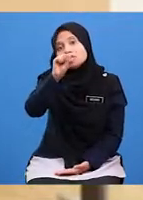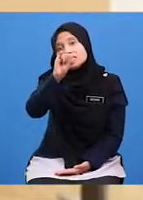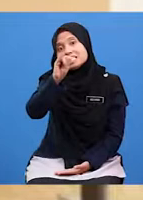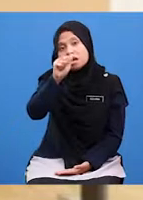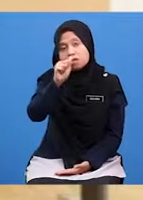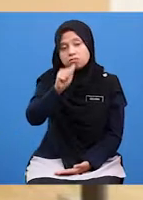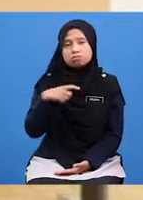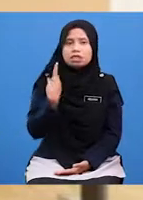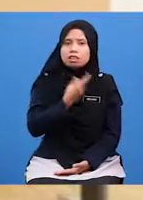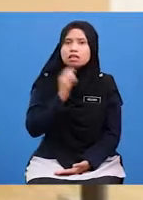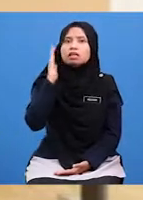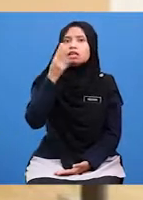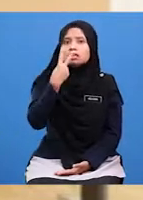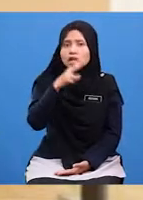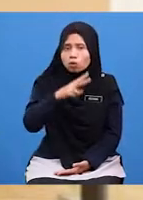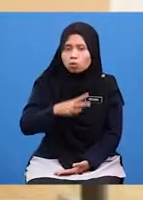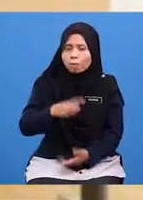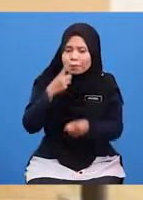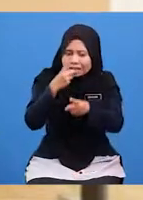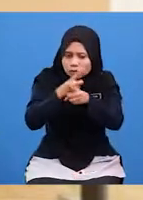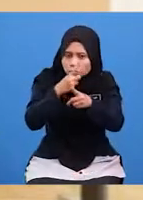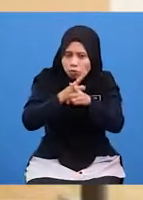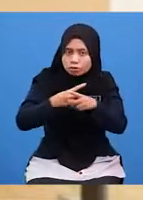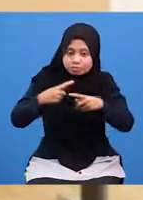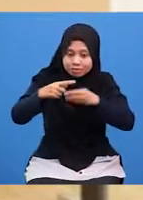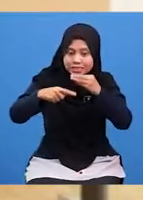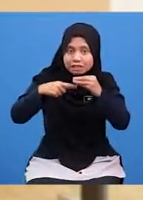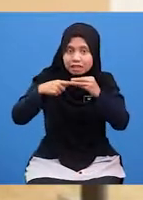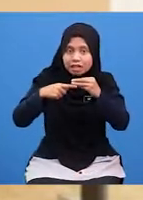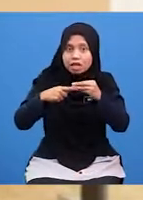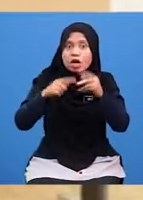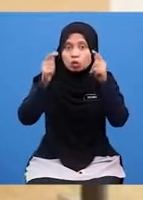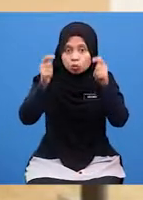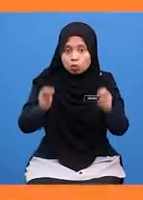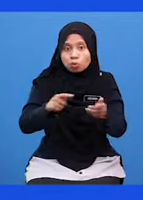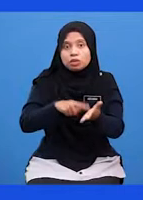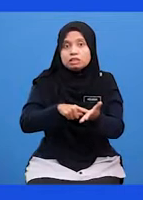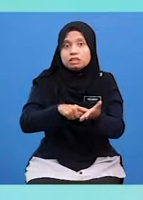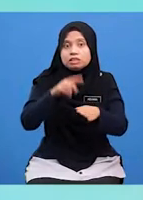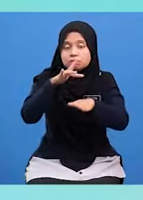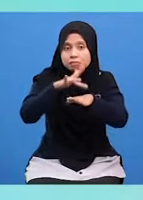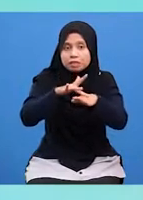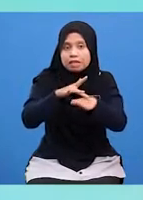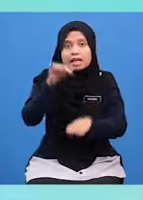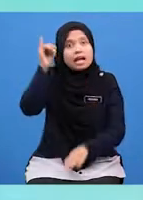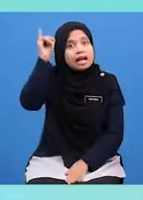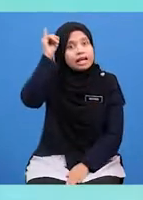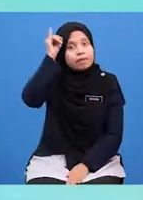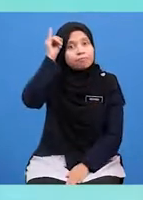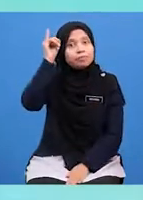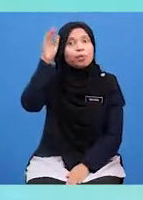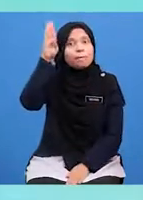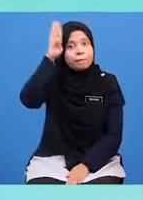Kita akan memperlihatkan secara mendalam tentang tokoh ini yang dikenali sebagai Ibnu Battuta.